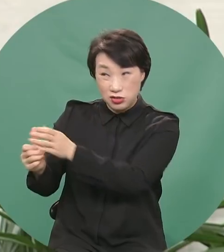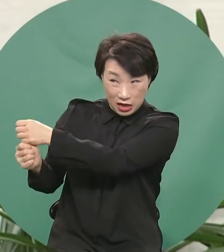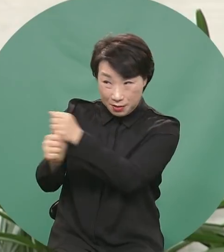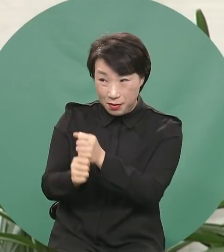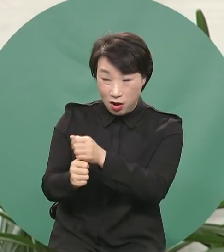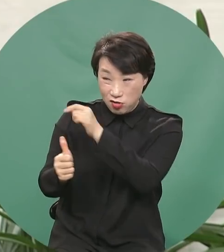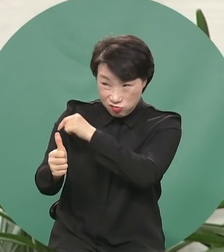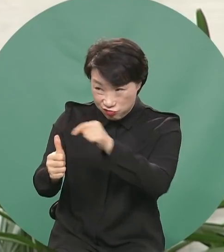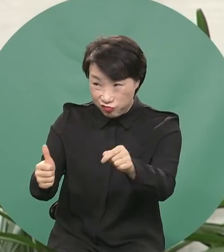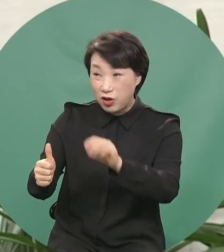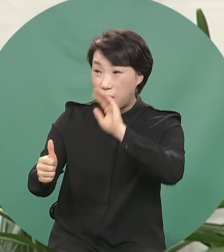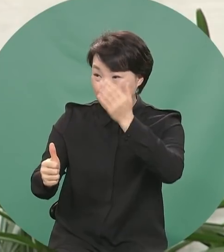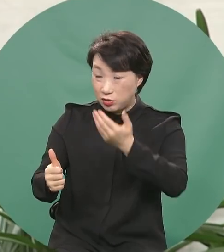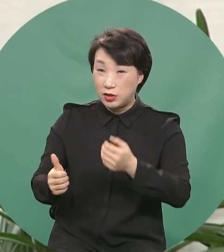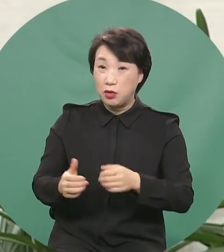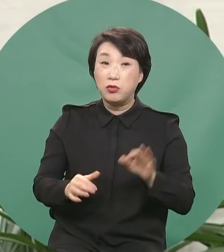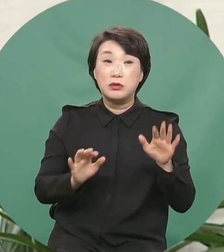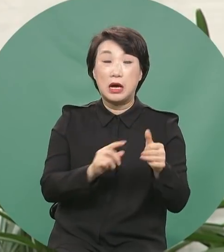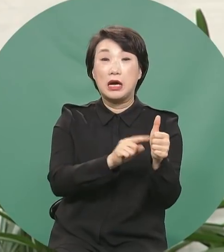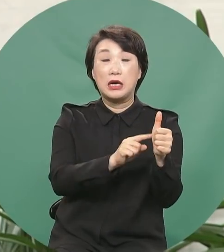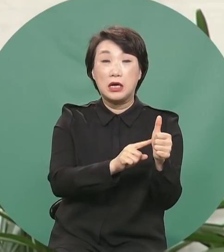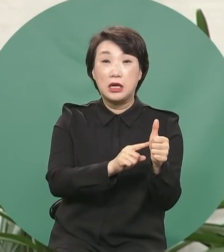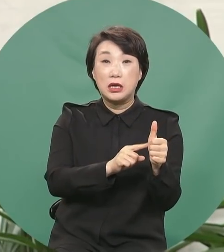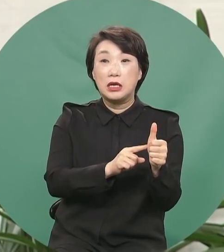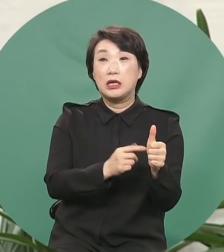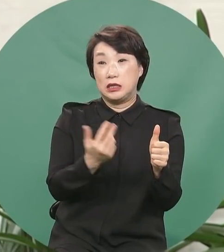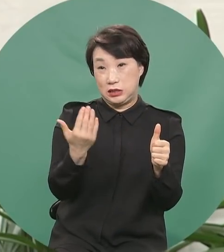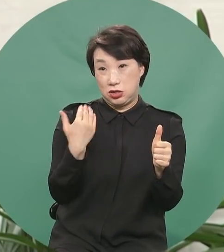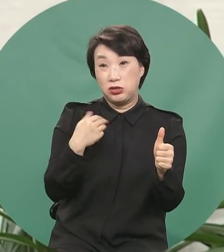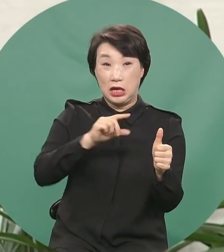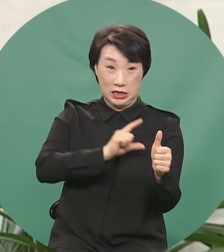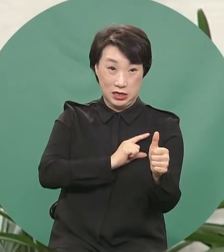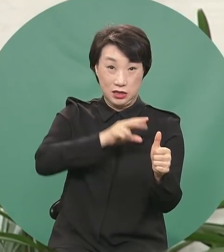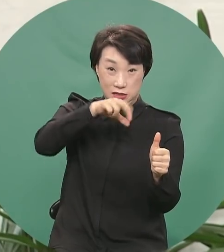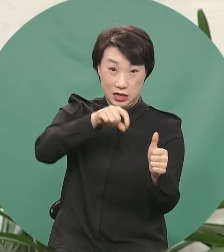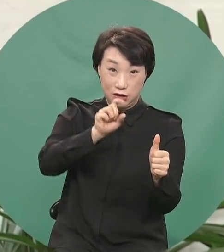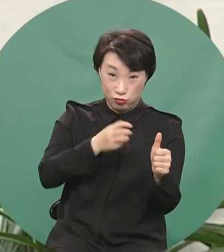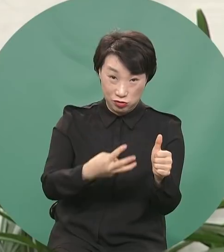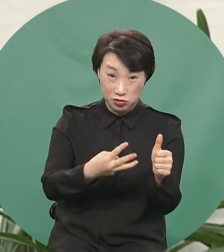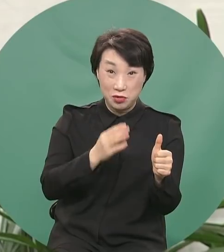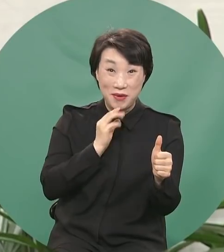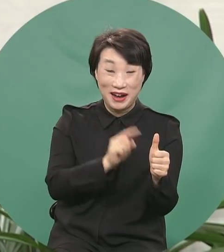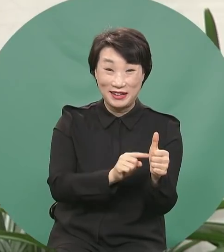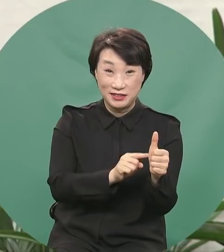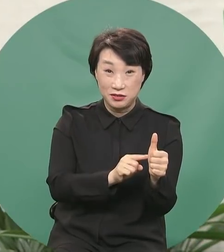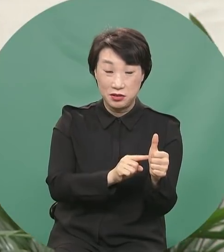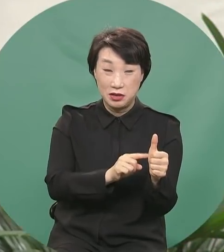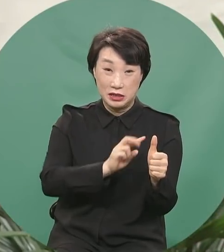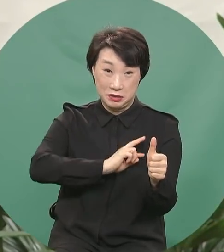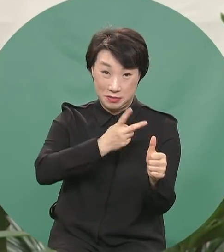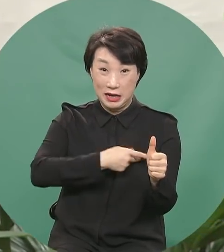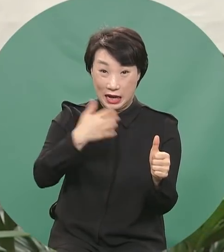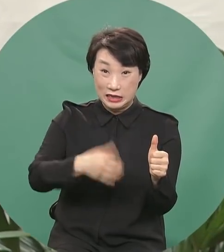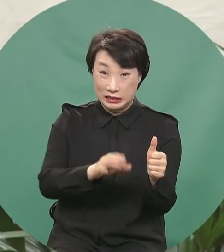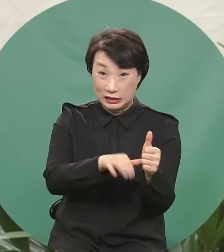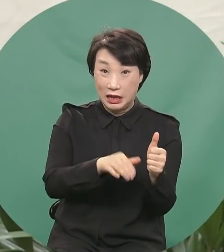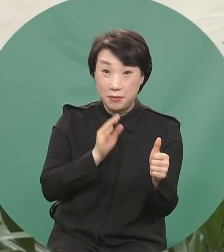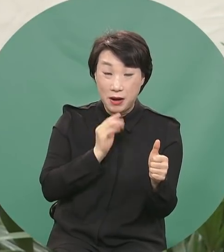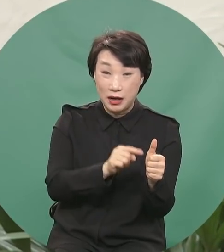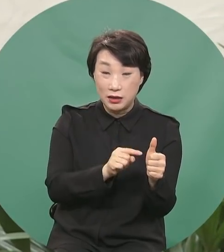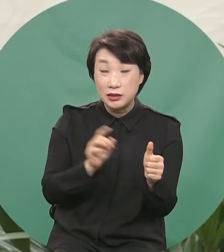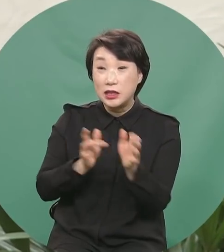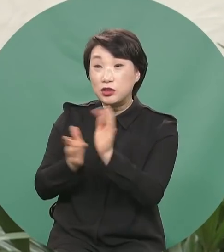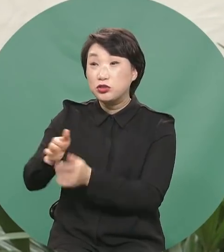죽어야 된다 하고, 그는 예수 그리스도는 마땅히 신성